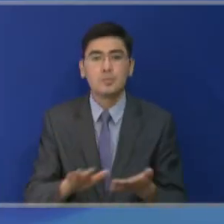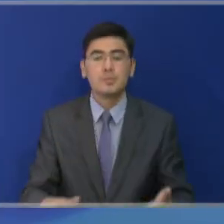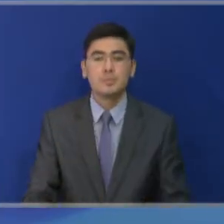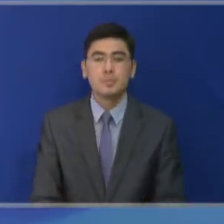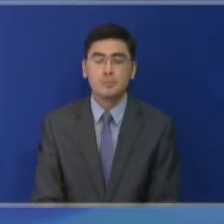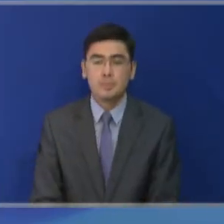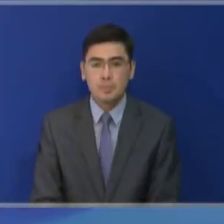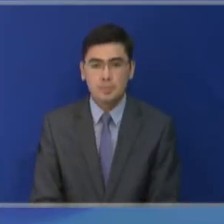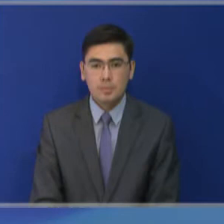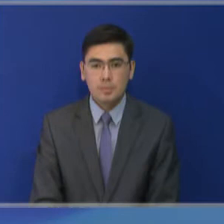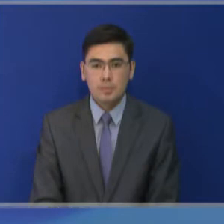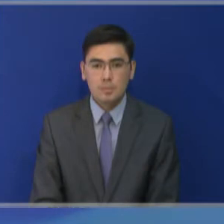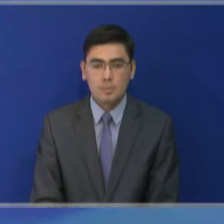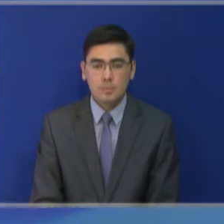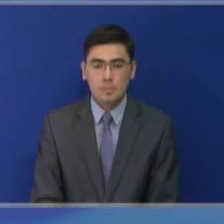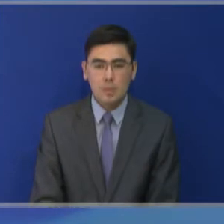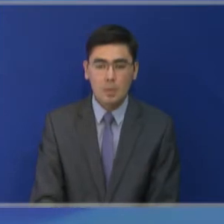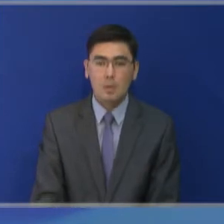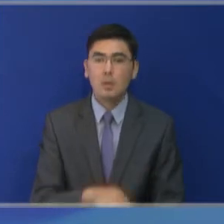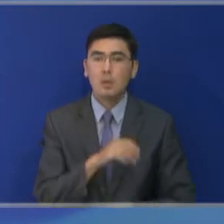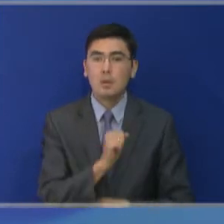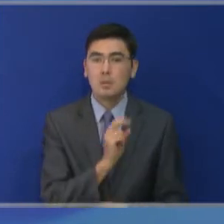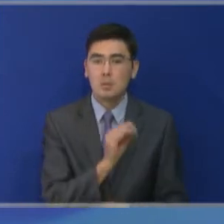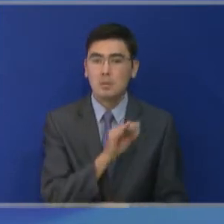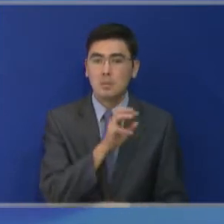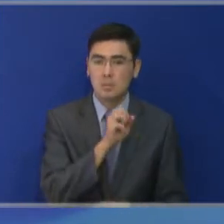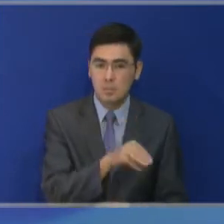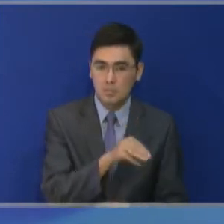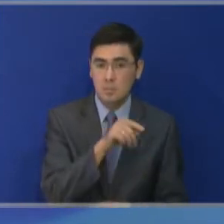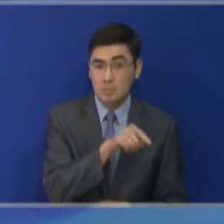Қалалық әкімшілікте білім беру саласы қызметкерлерінің тамыз конференциясы өтті.